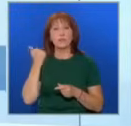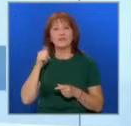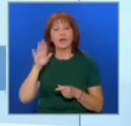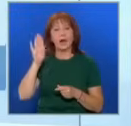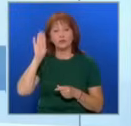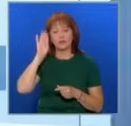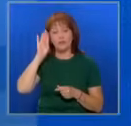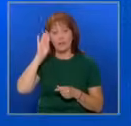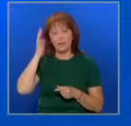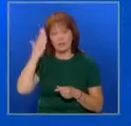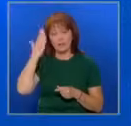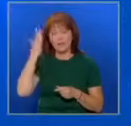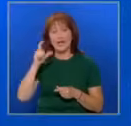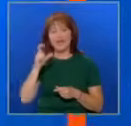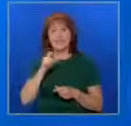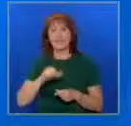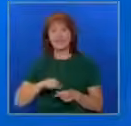Стефан Янев.